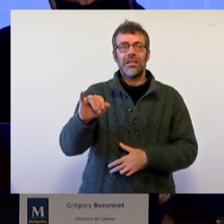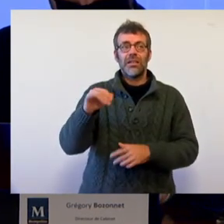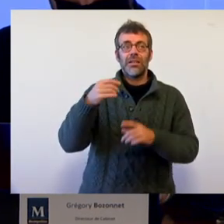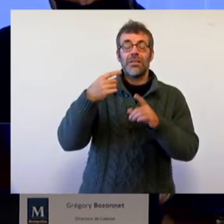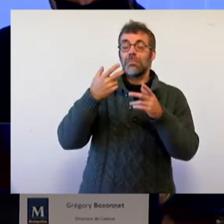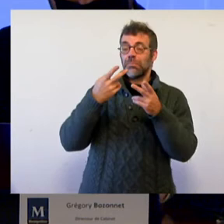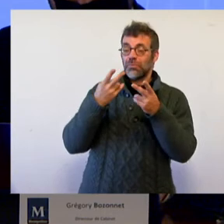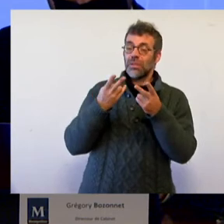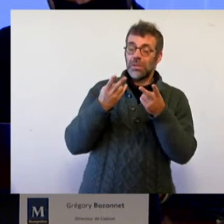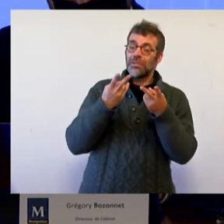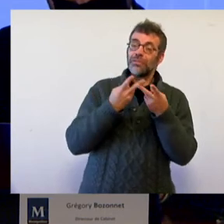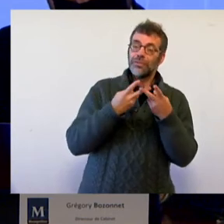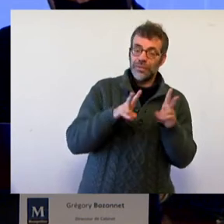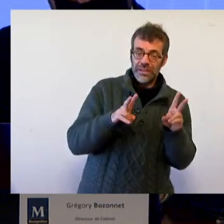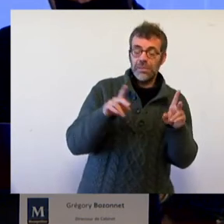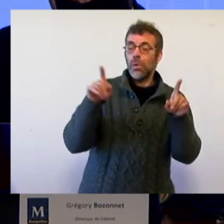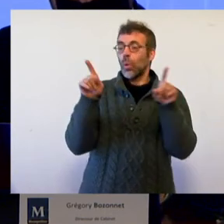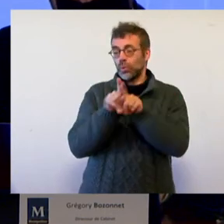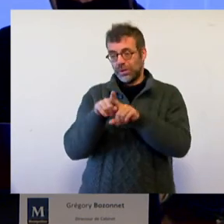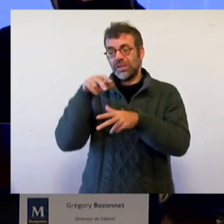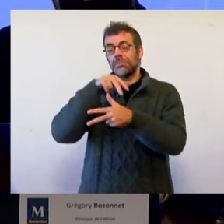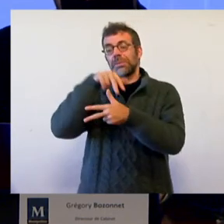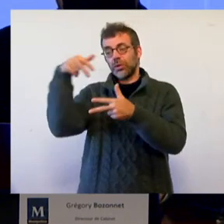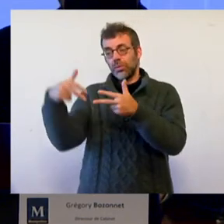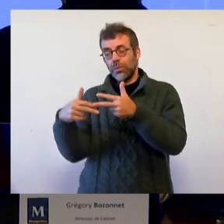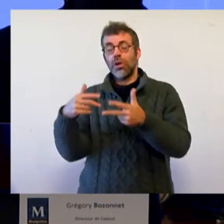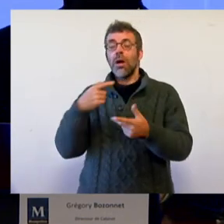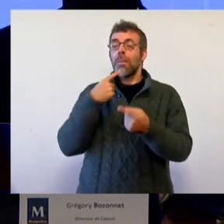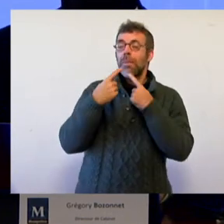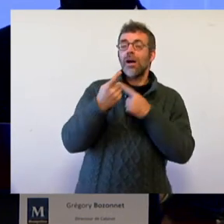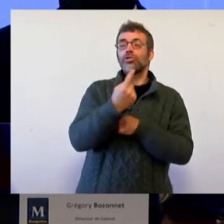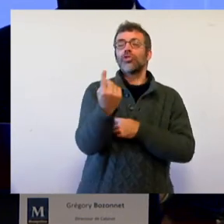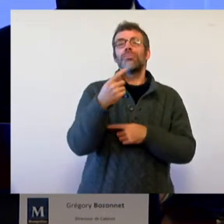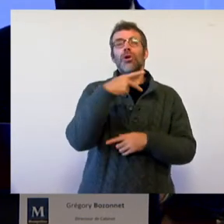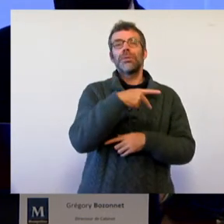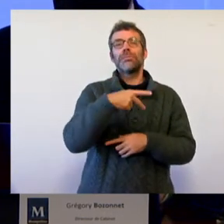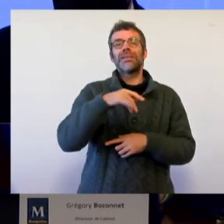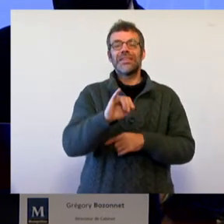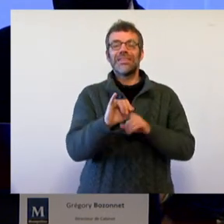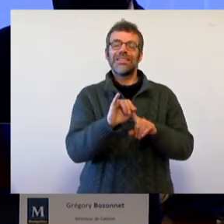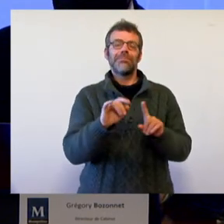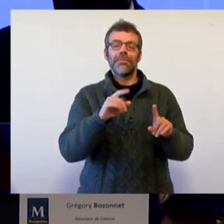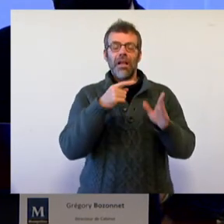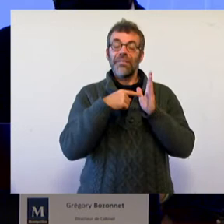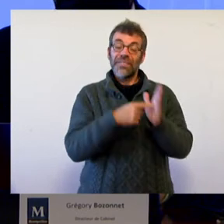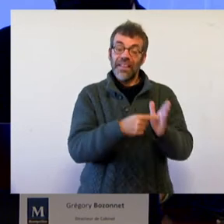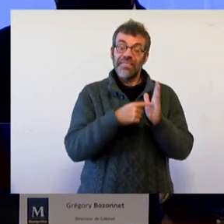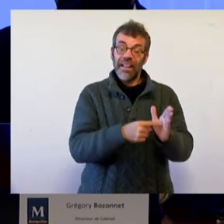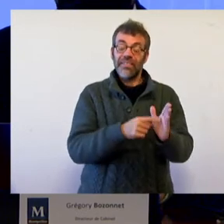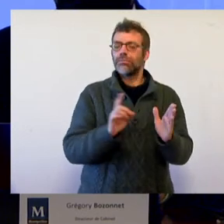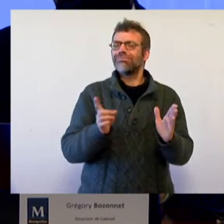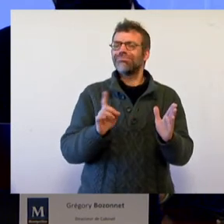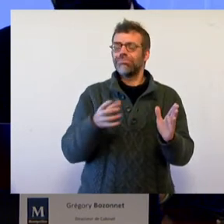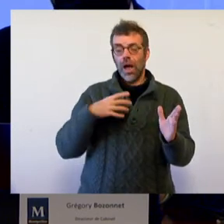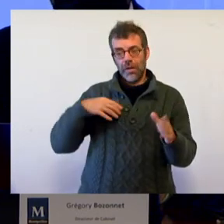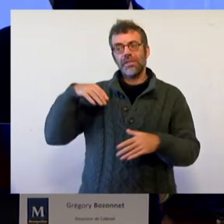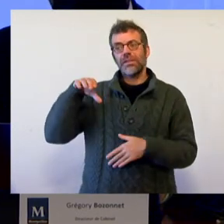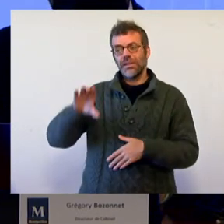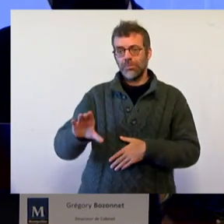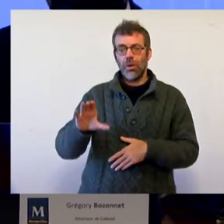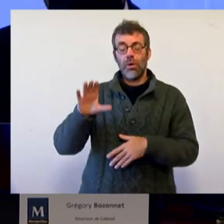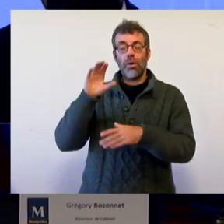PPI de la métropole. Oui, ce n'est pas seulement de la dette, mais c'est aussi l'investissement, c'est de l'action économique et donc c'est de